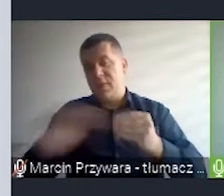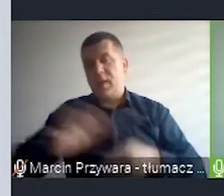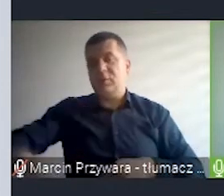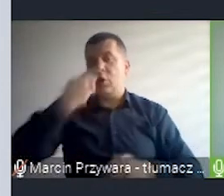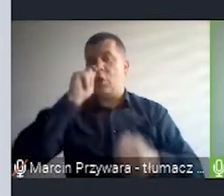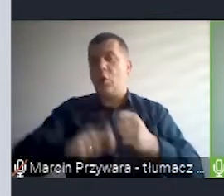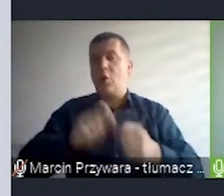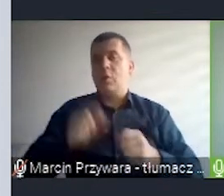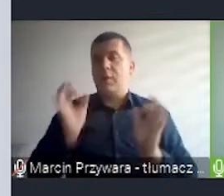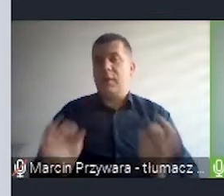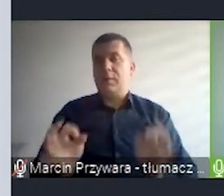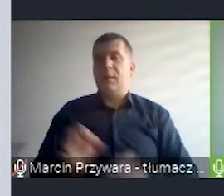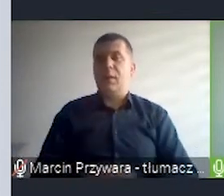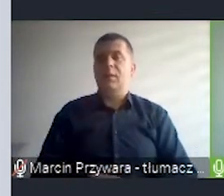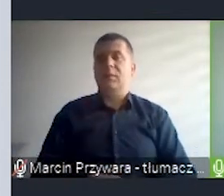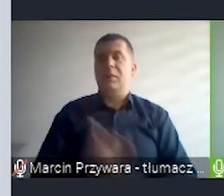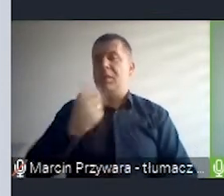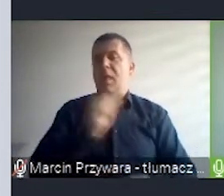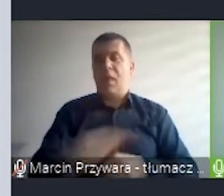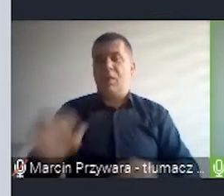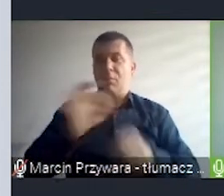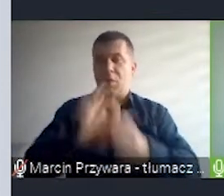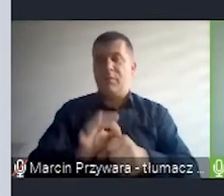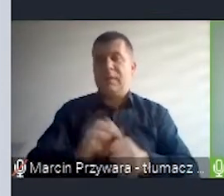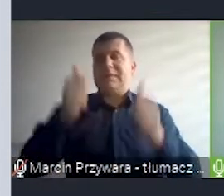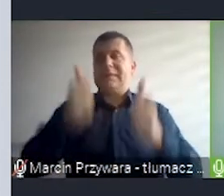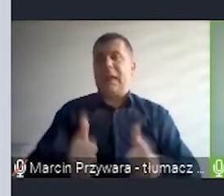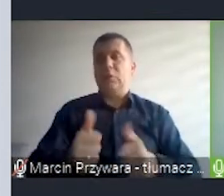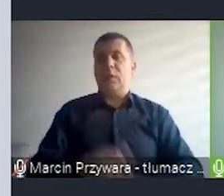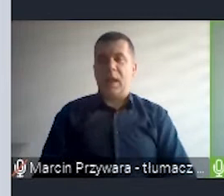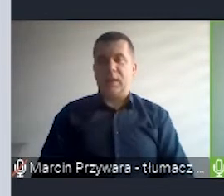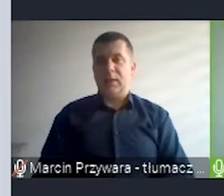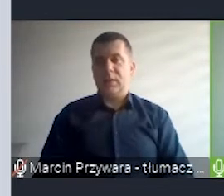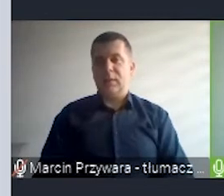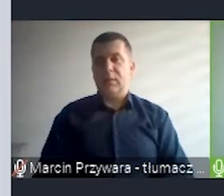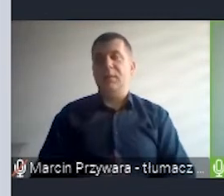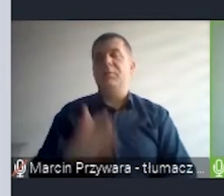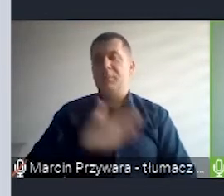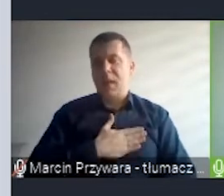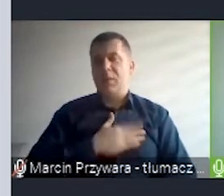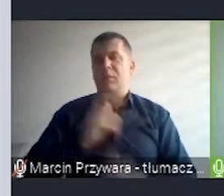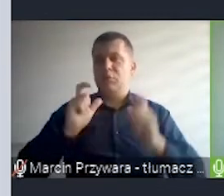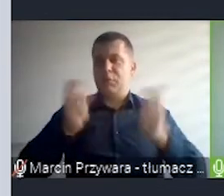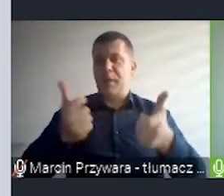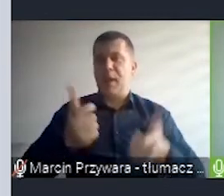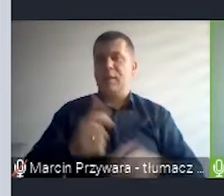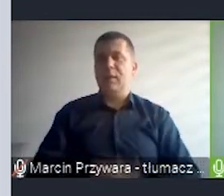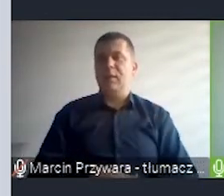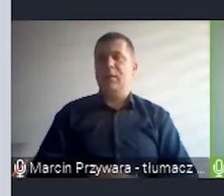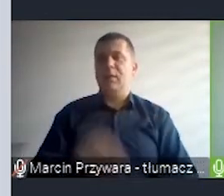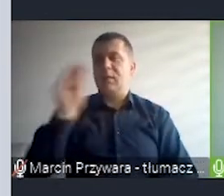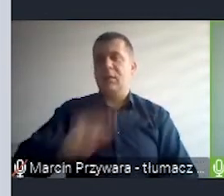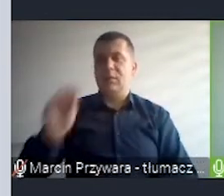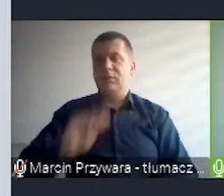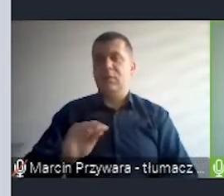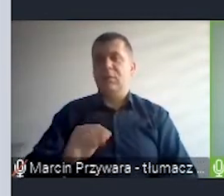tym momencie nie jest już prowadzona stacjonarnie. Chociaż miałem taki przypadek, że jeszcze